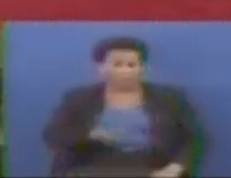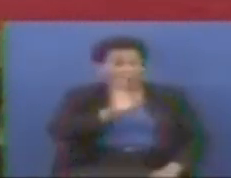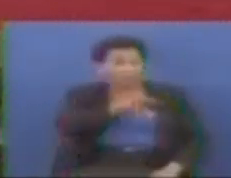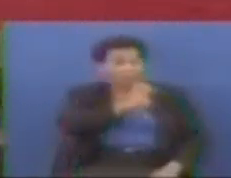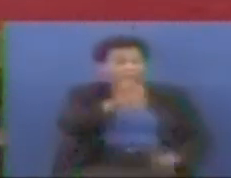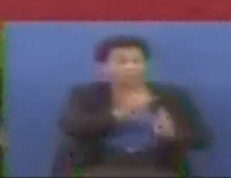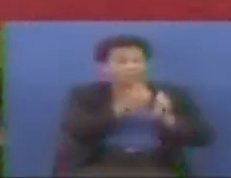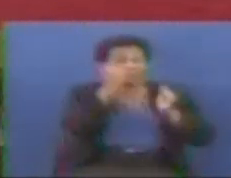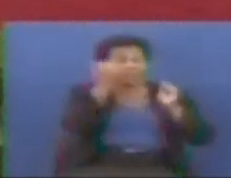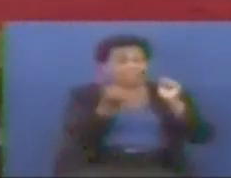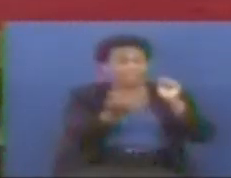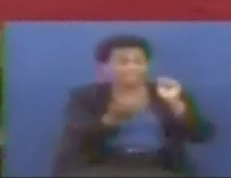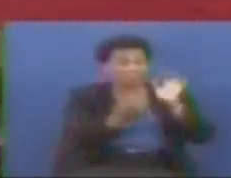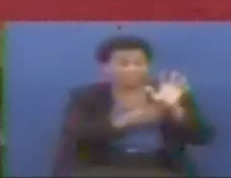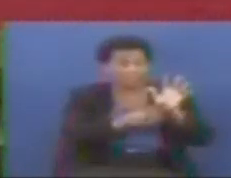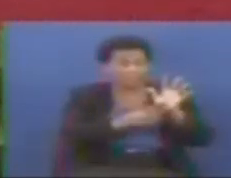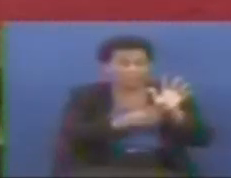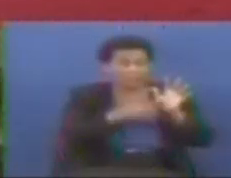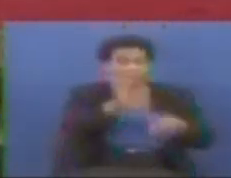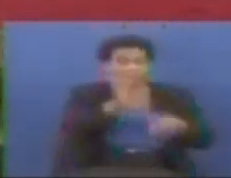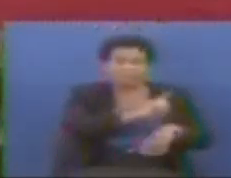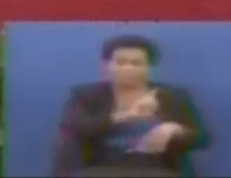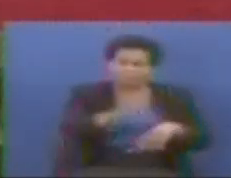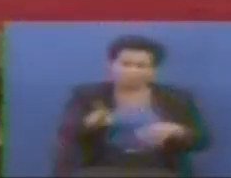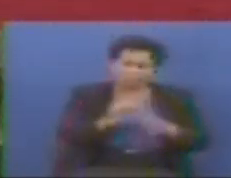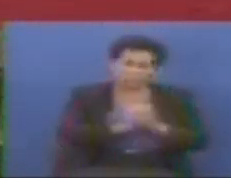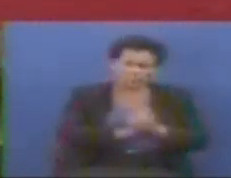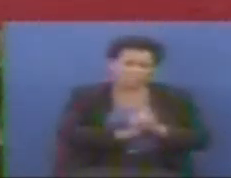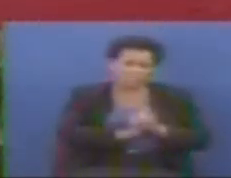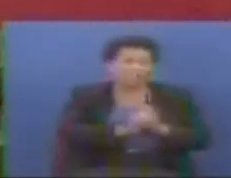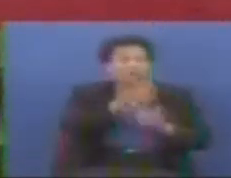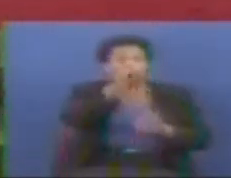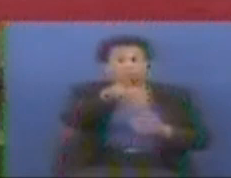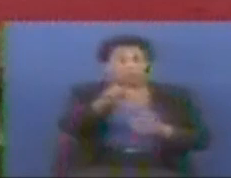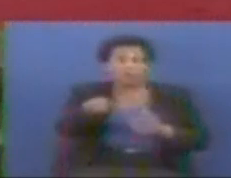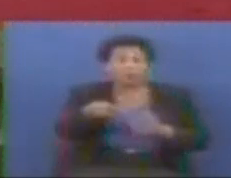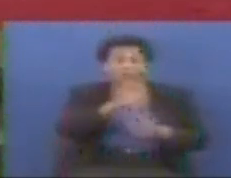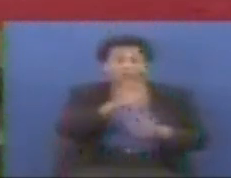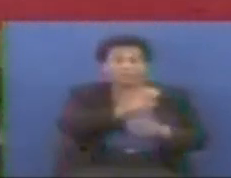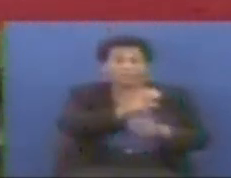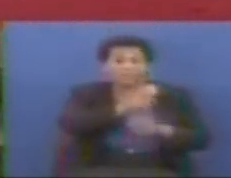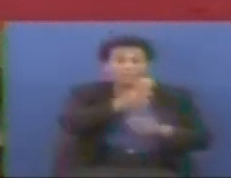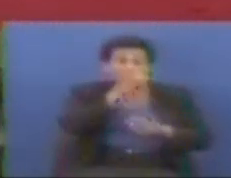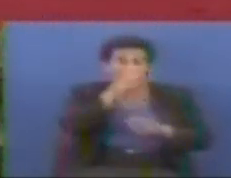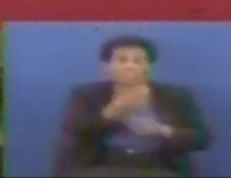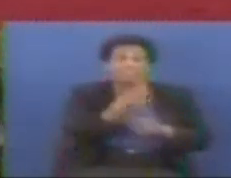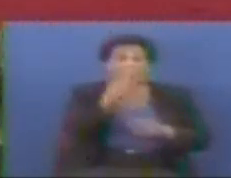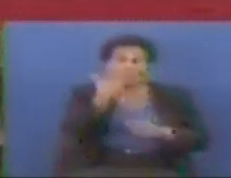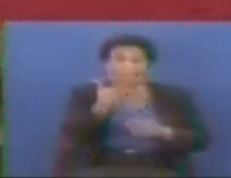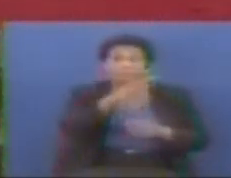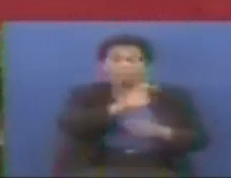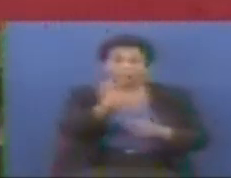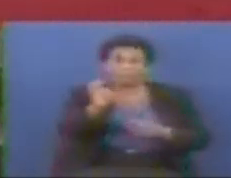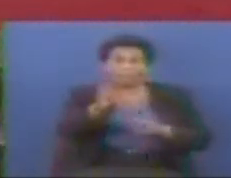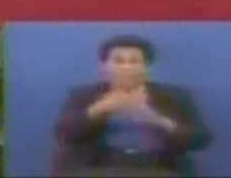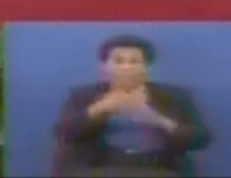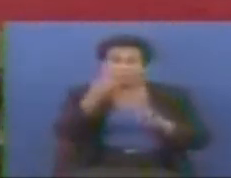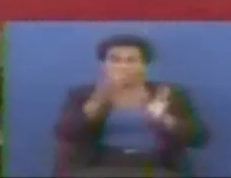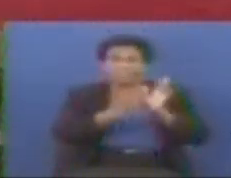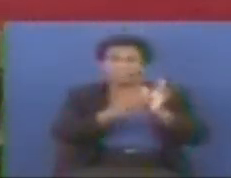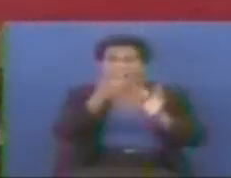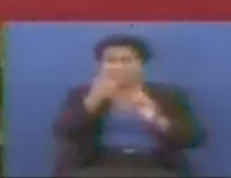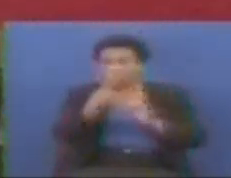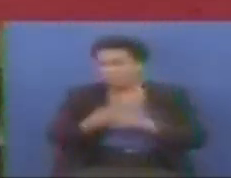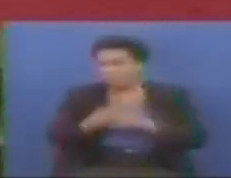na kuwakamata watuhumiwa kama ambavyo inaorodheshwa hapa chini. Watumiaji wa dawa za kulevya za viwandani